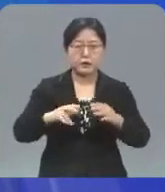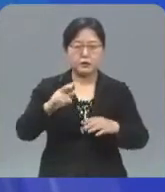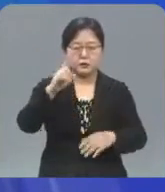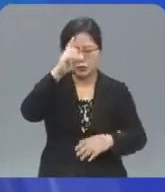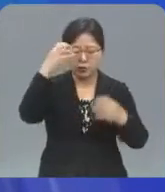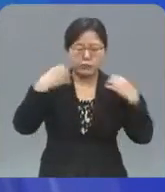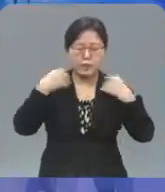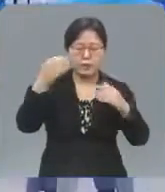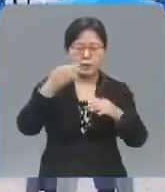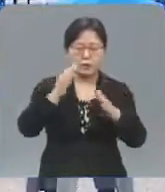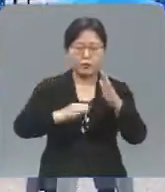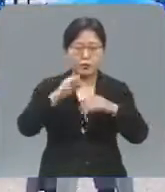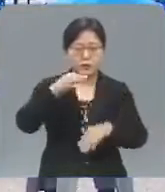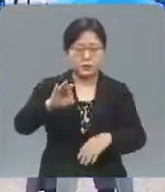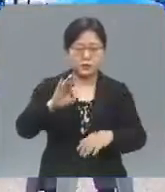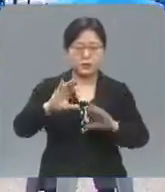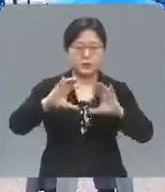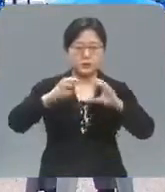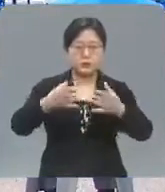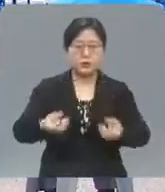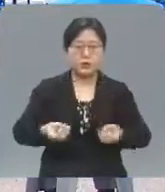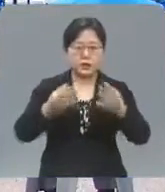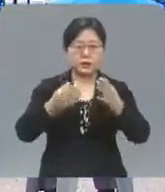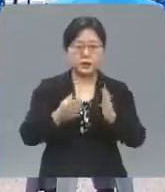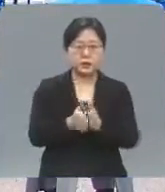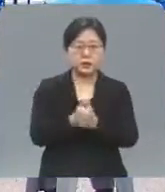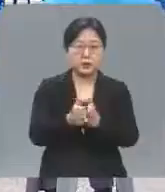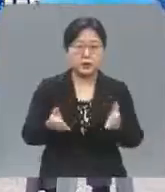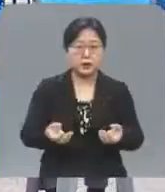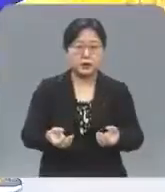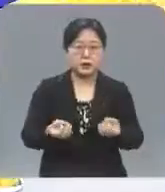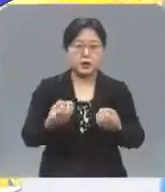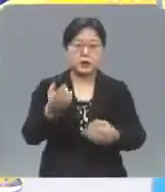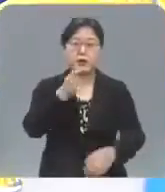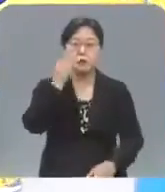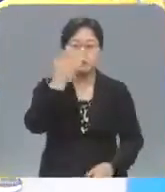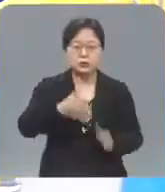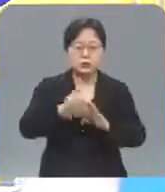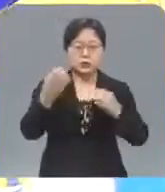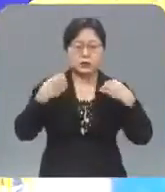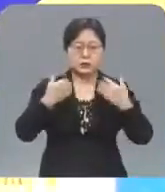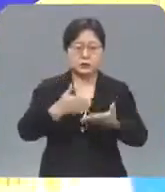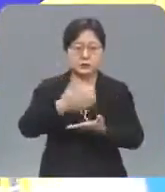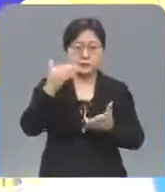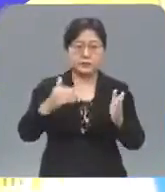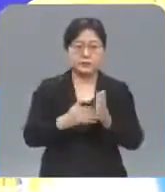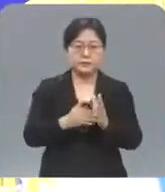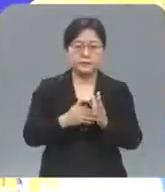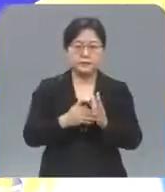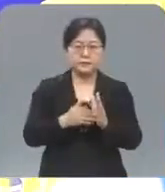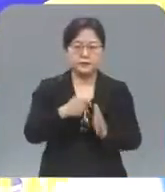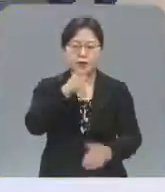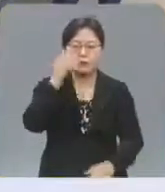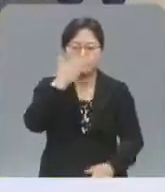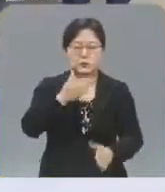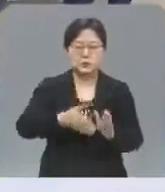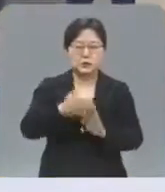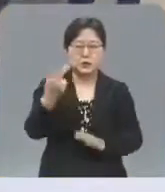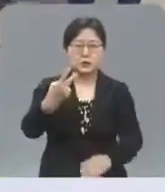공인국제행사로 확정된 가운데 성공개최를 다짐하는 출정식이 어제 여수시청에서 열렸습니다. 여수시는